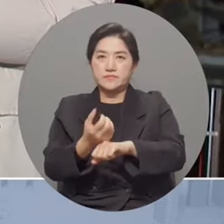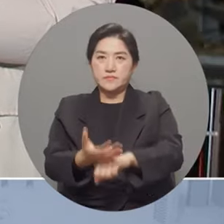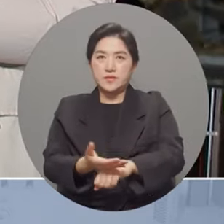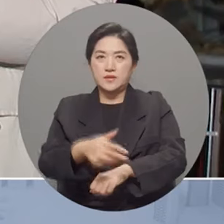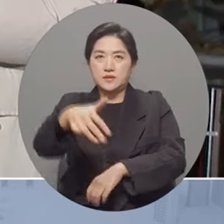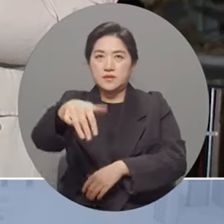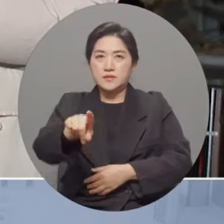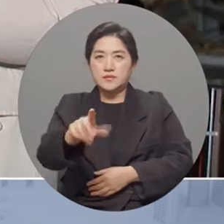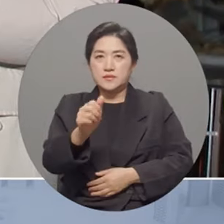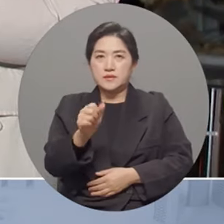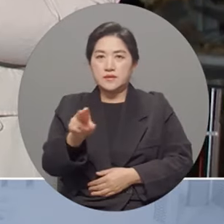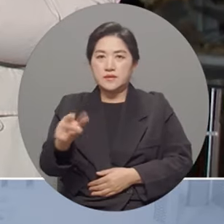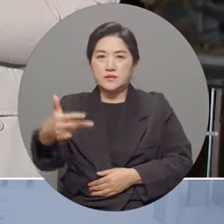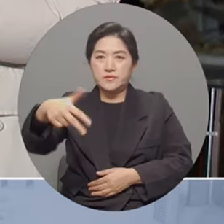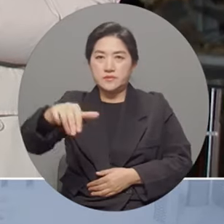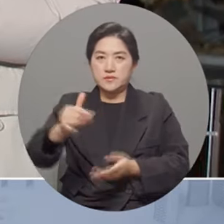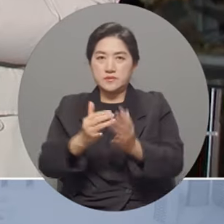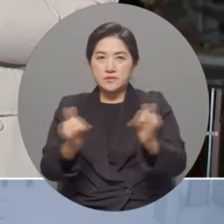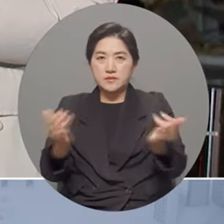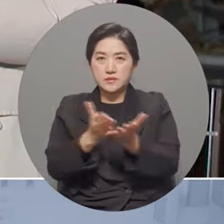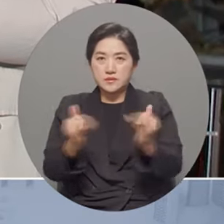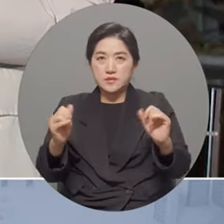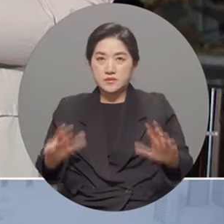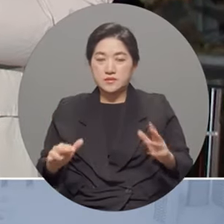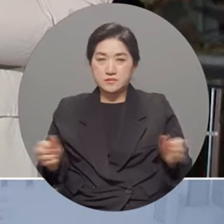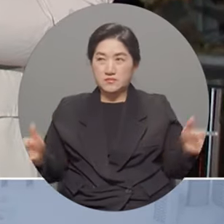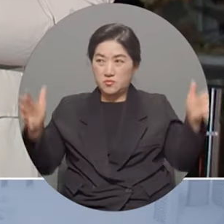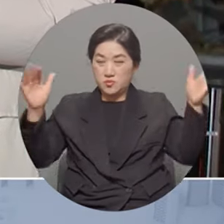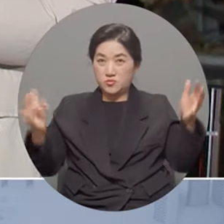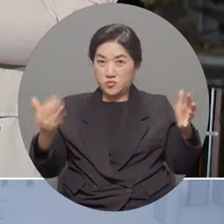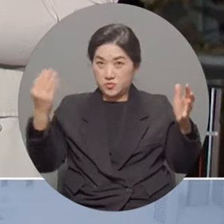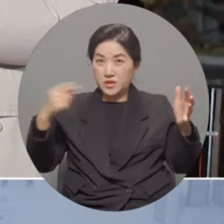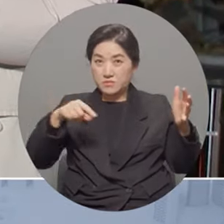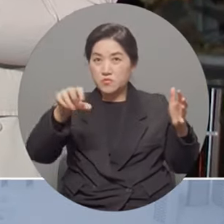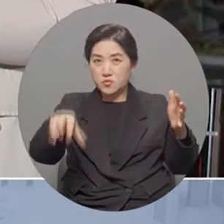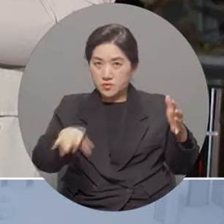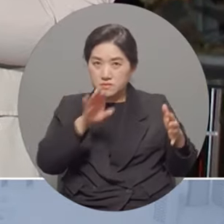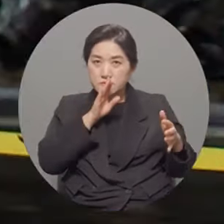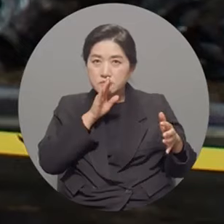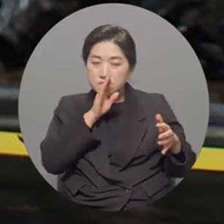차현진 기자, 불탄 건물 앞에 있는 것 같은데 현장 상황 전해주시죠.